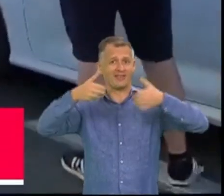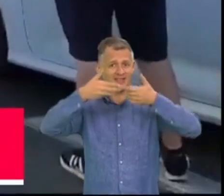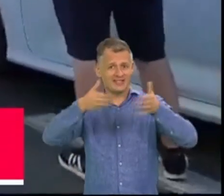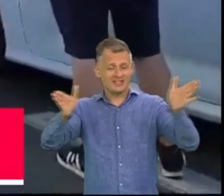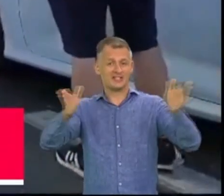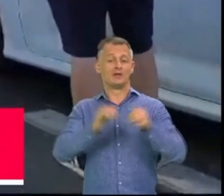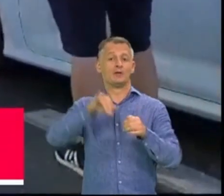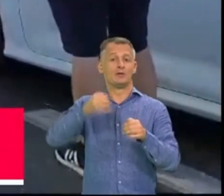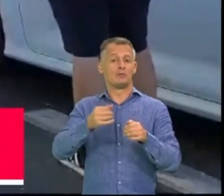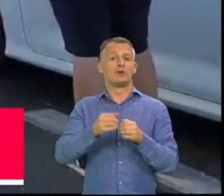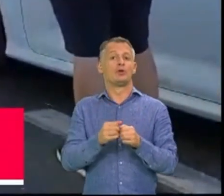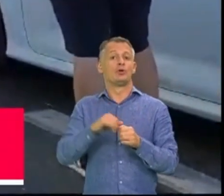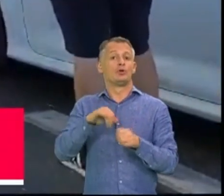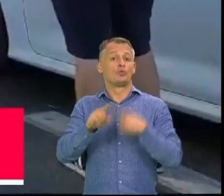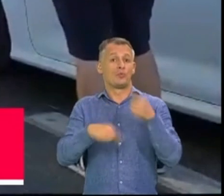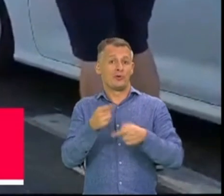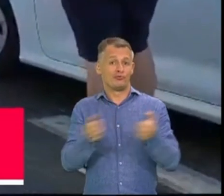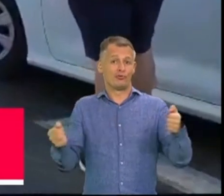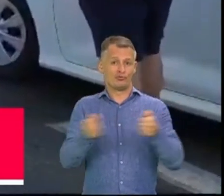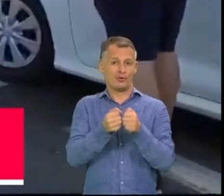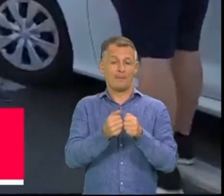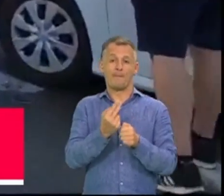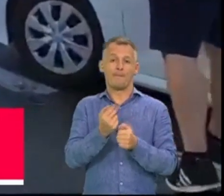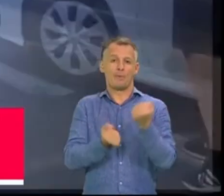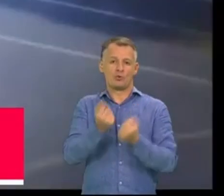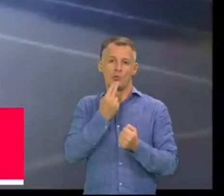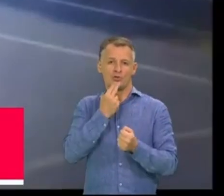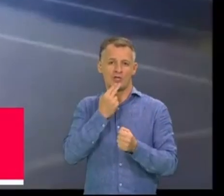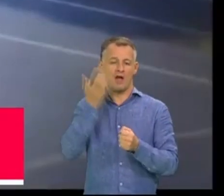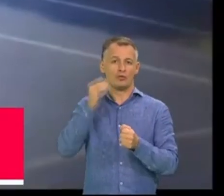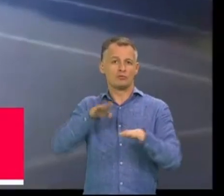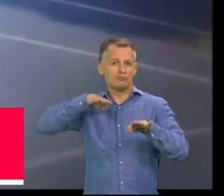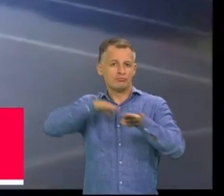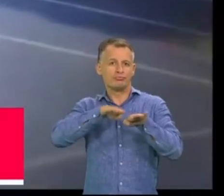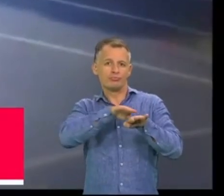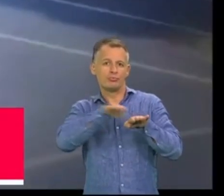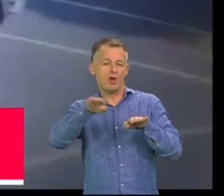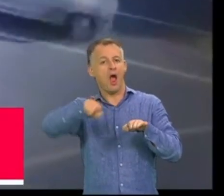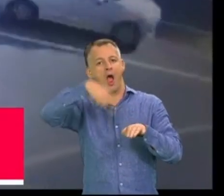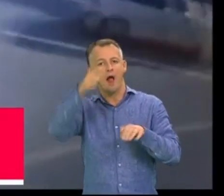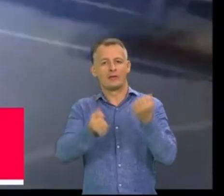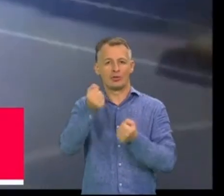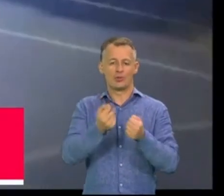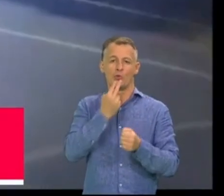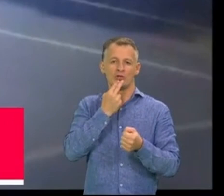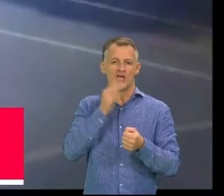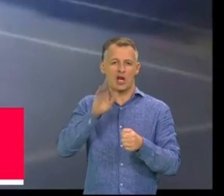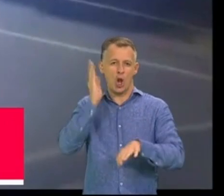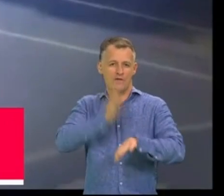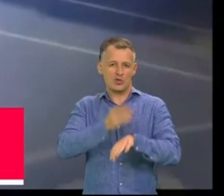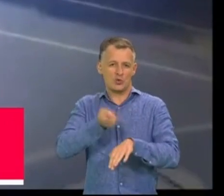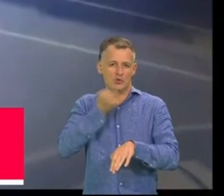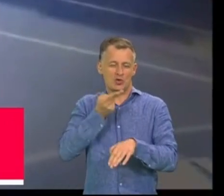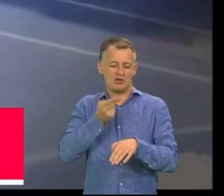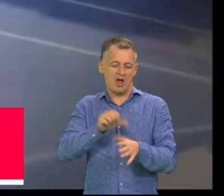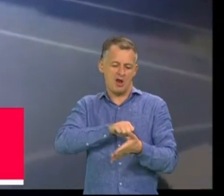acustice și luminoase în funcțiune. În urma impactului, mașina poliției a fost proiectată într-o altă mașină. Agenții au suferit leziuni minore și au refuzat